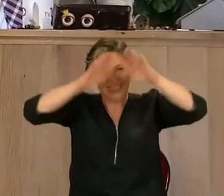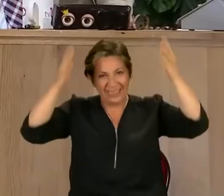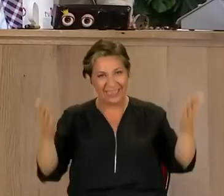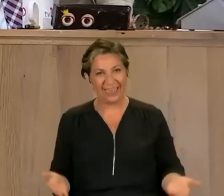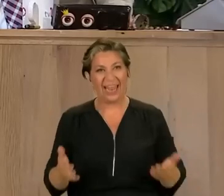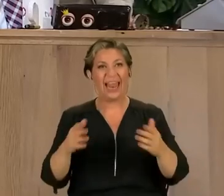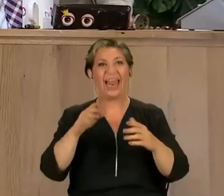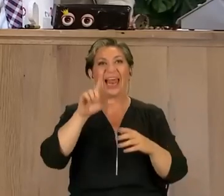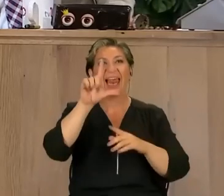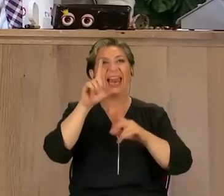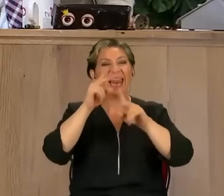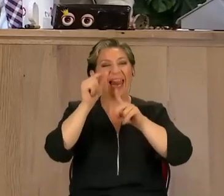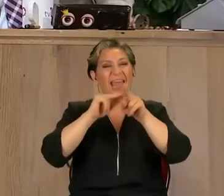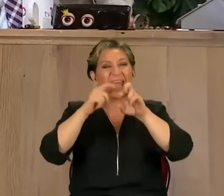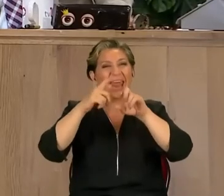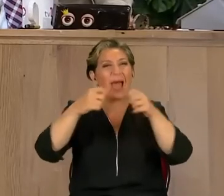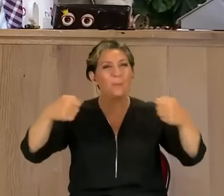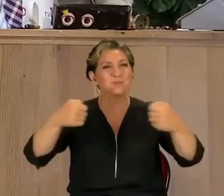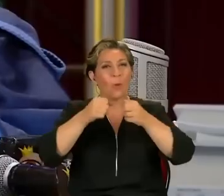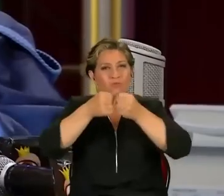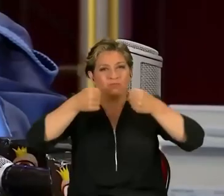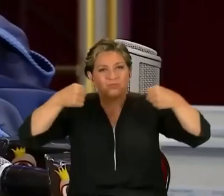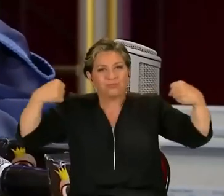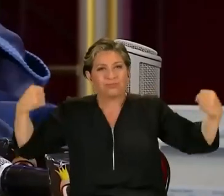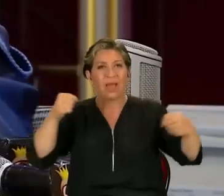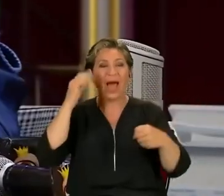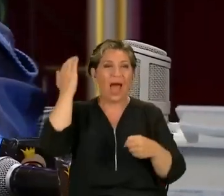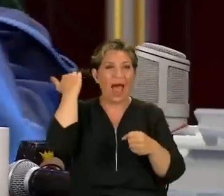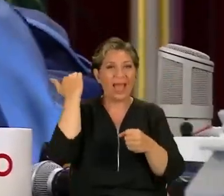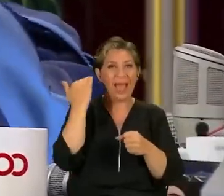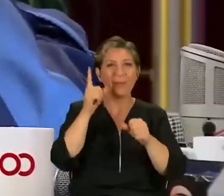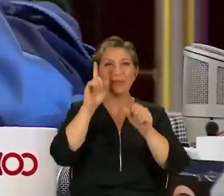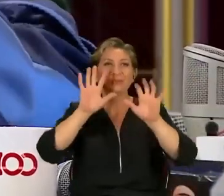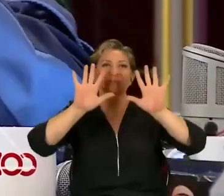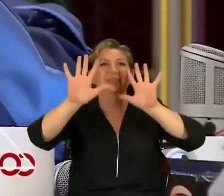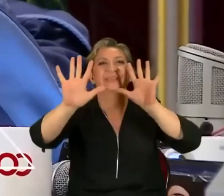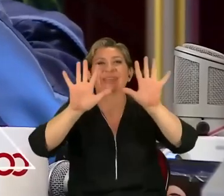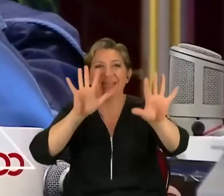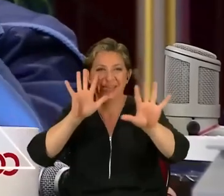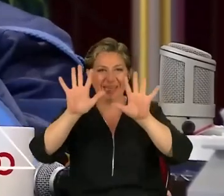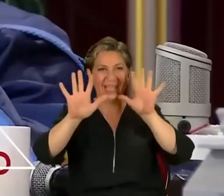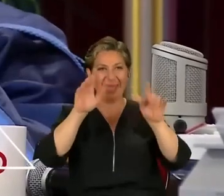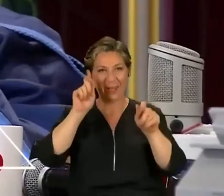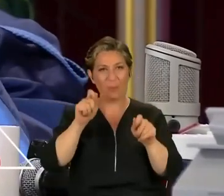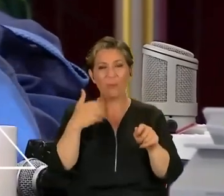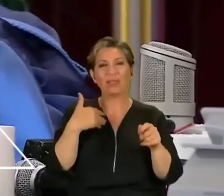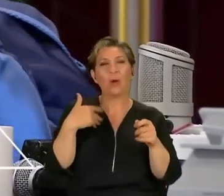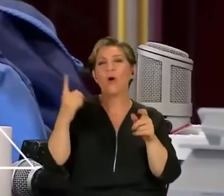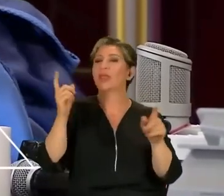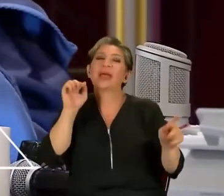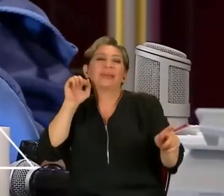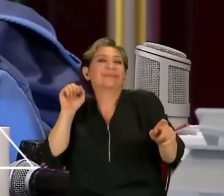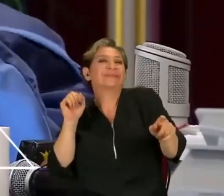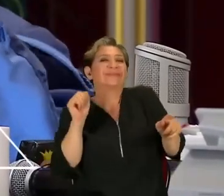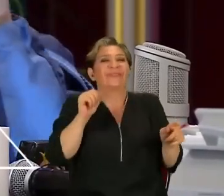adı var, likra. Likra mı? Onu gerdiler, arkada birileri siliyetini çıkarıyor. Ya, güzel bir şey. Ben de